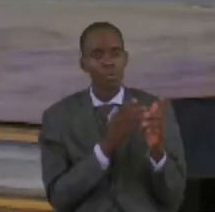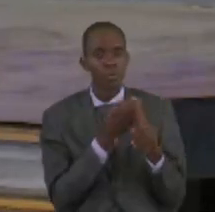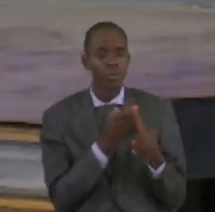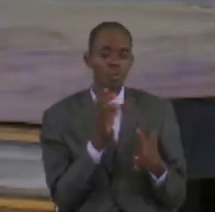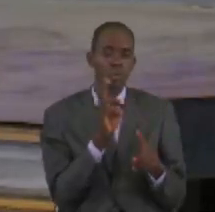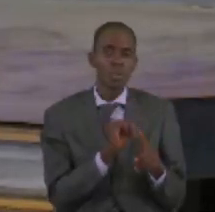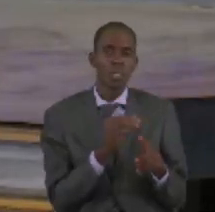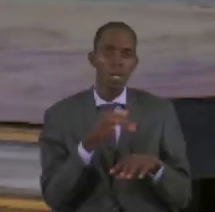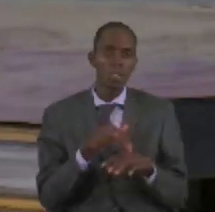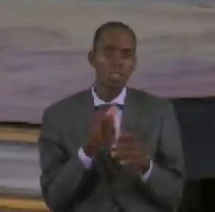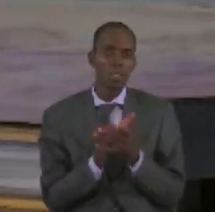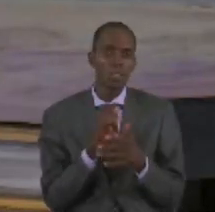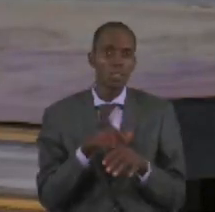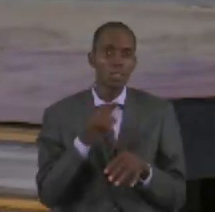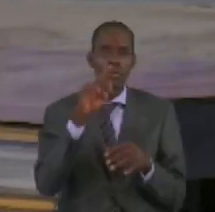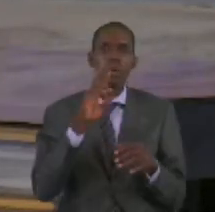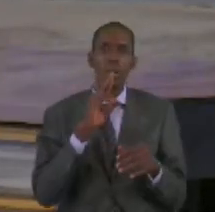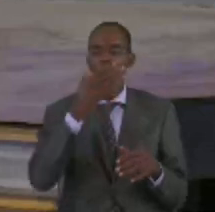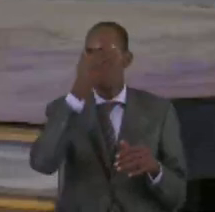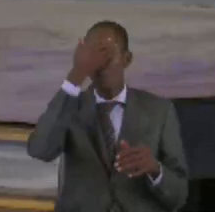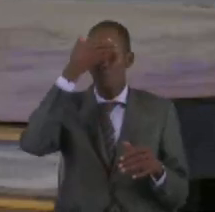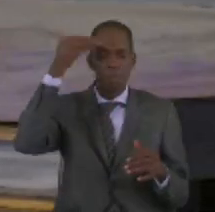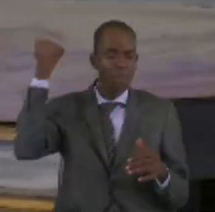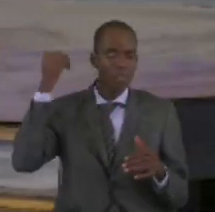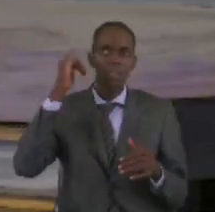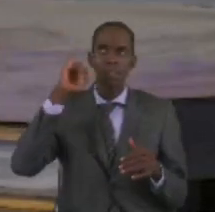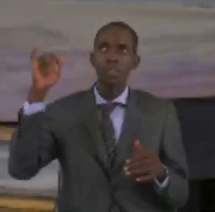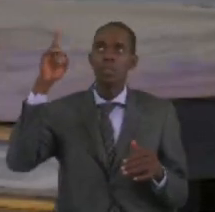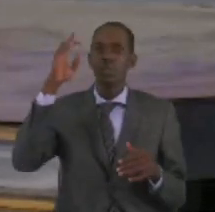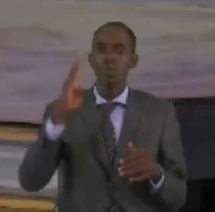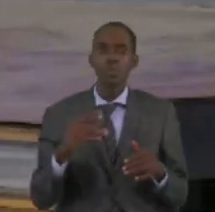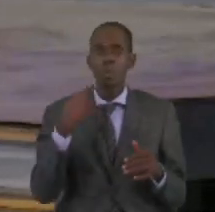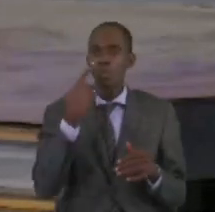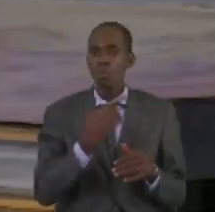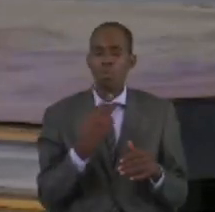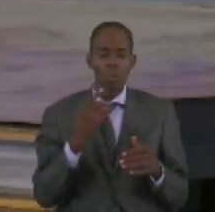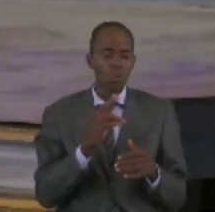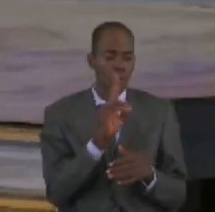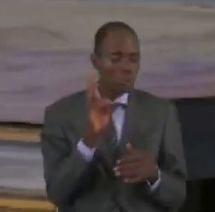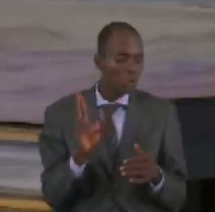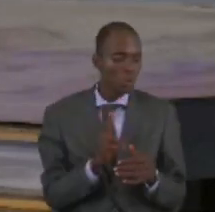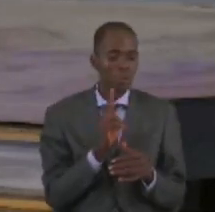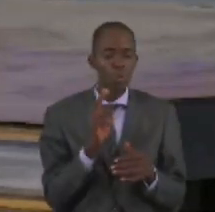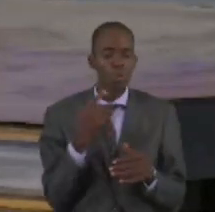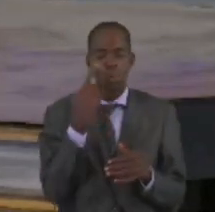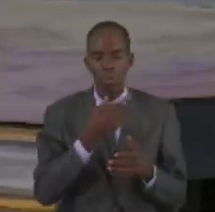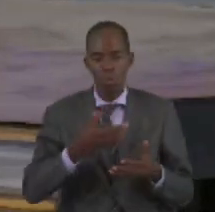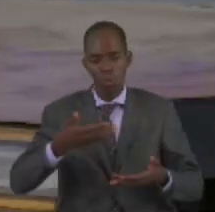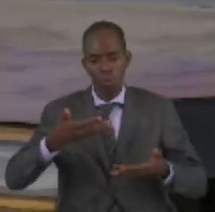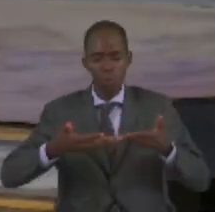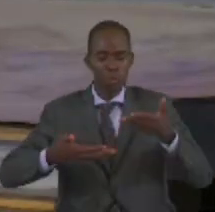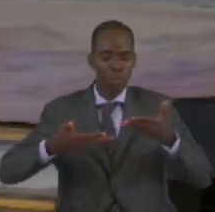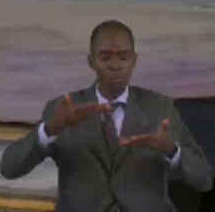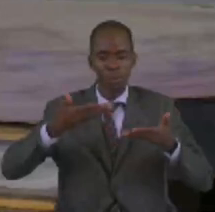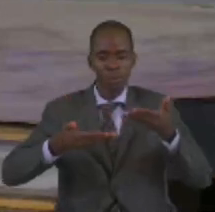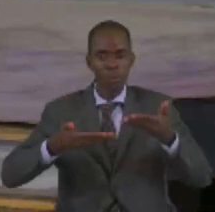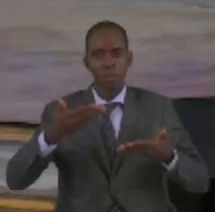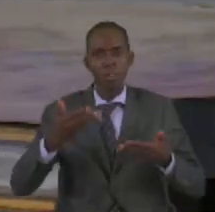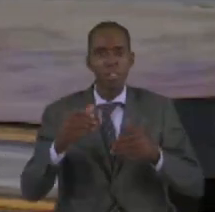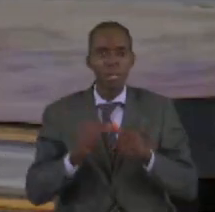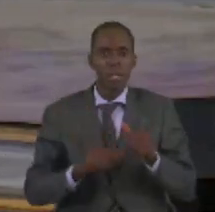l'éloge des hommes, la réputation des hommes. En ce temps-là, vous oubliez Dieu qui pèse chaque action,